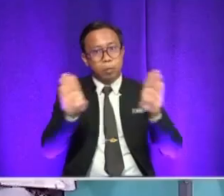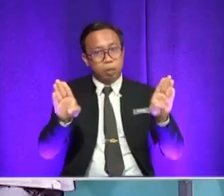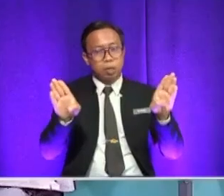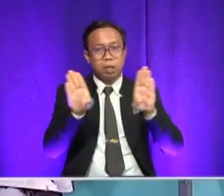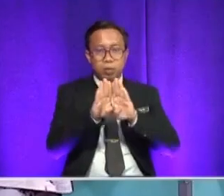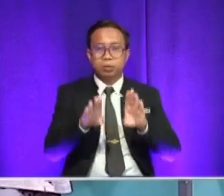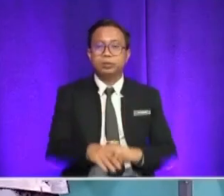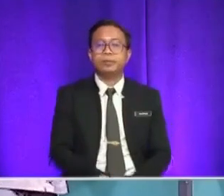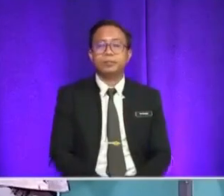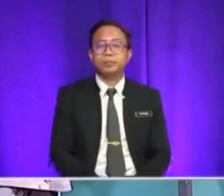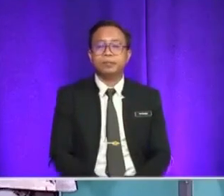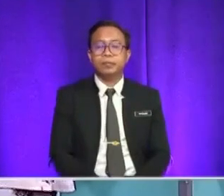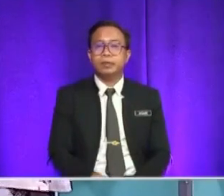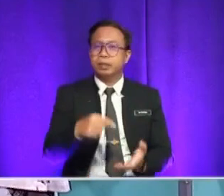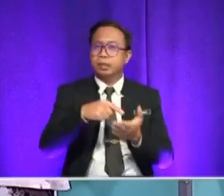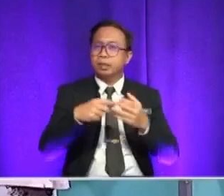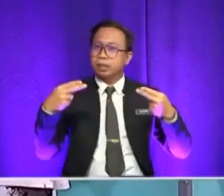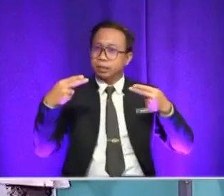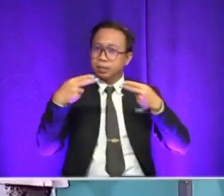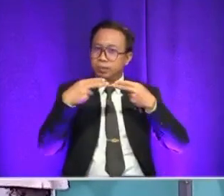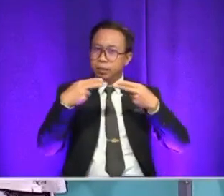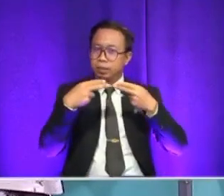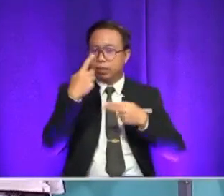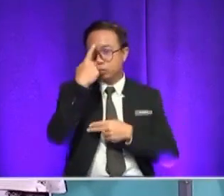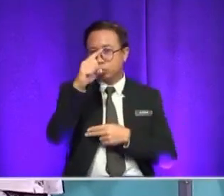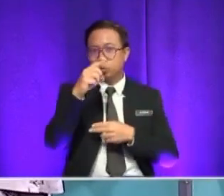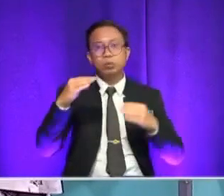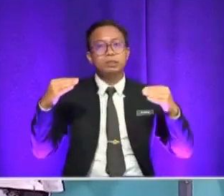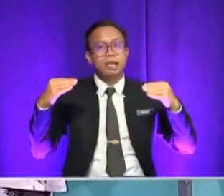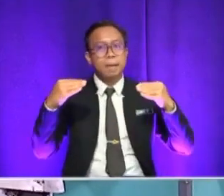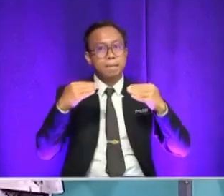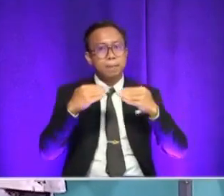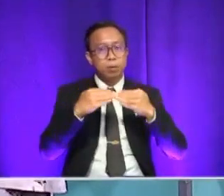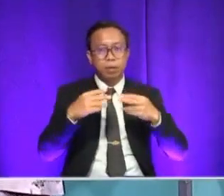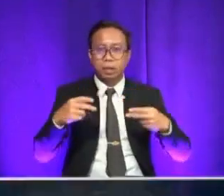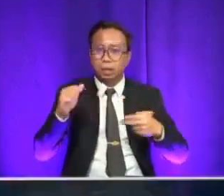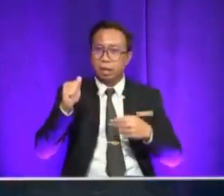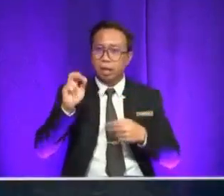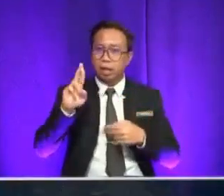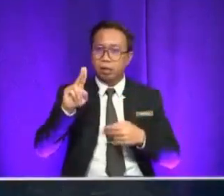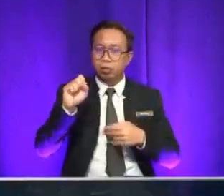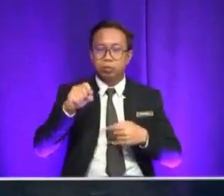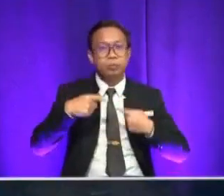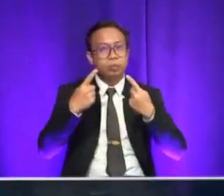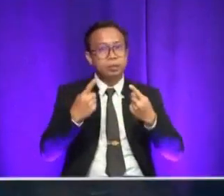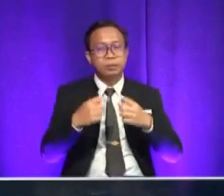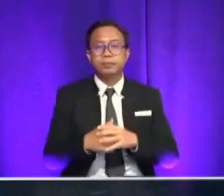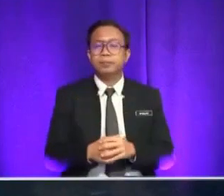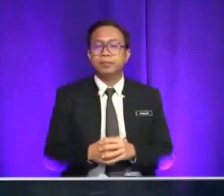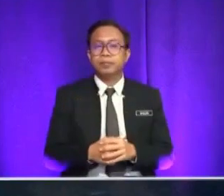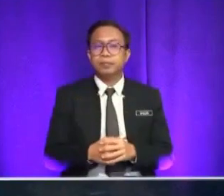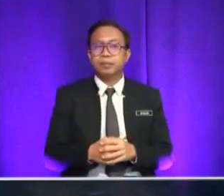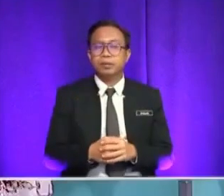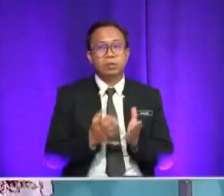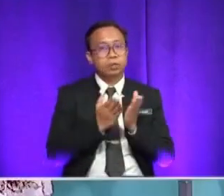close. Okey. Dia macam jambatan lah sebenarnya untuk menyambungkan arus tu daripada A ke B. Okey, kita terus.